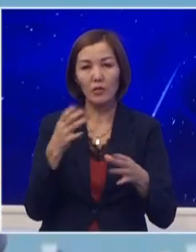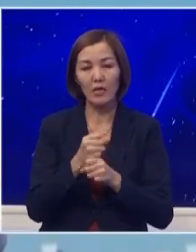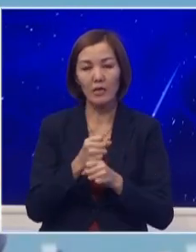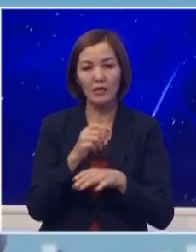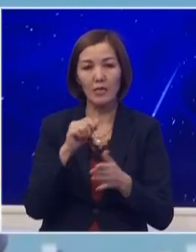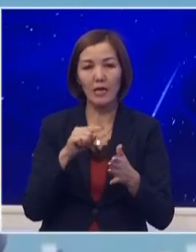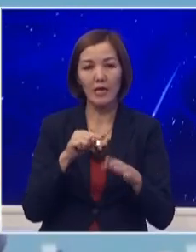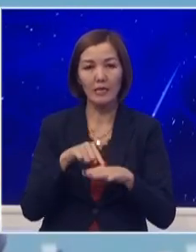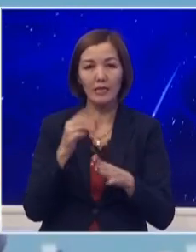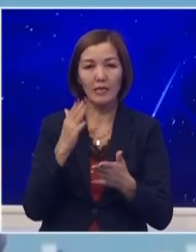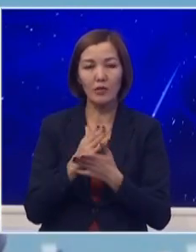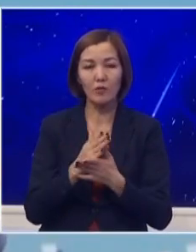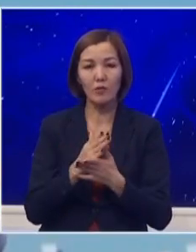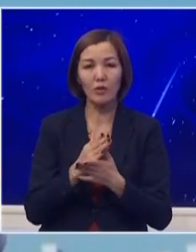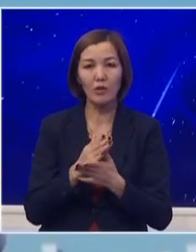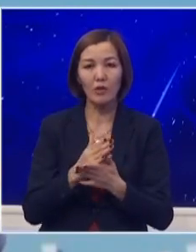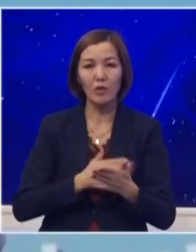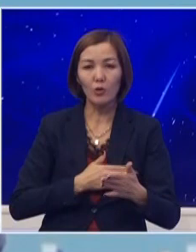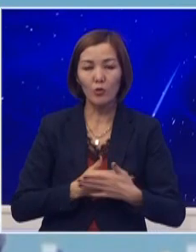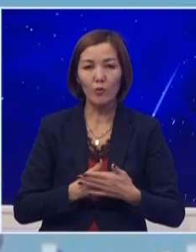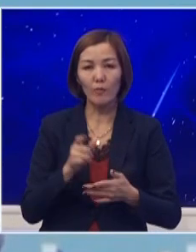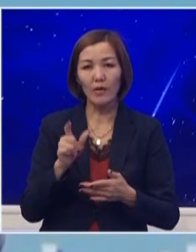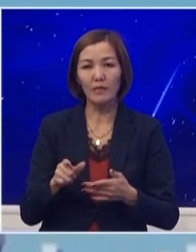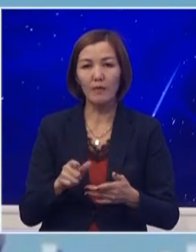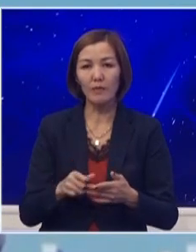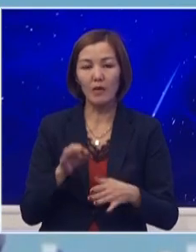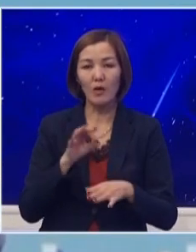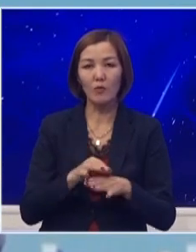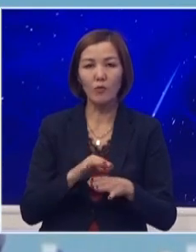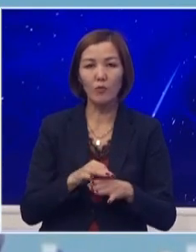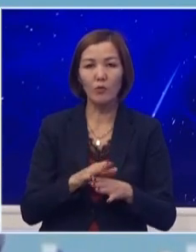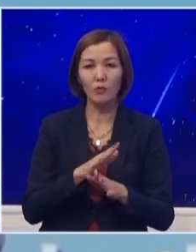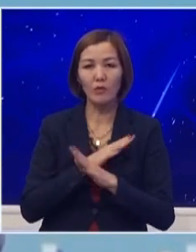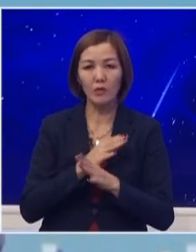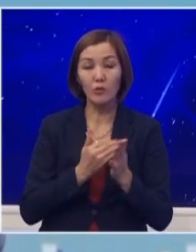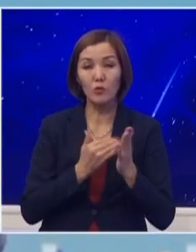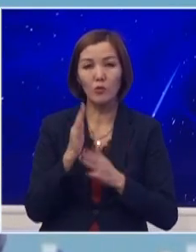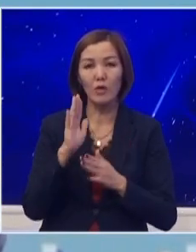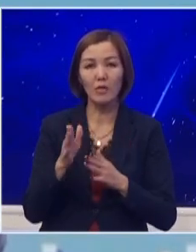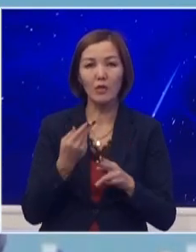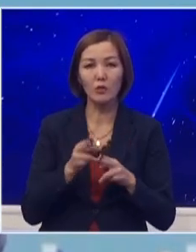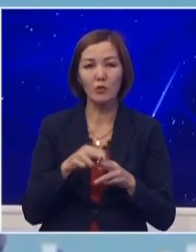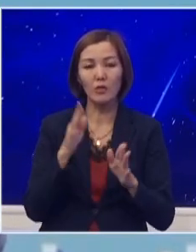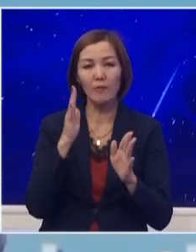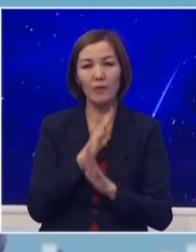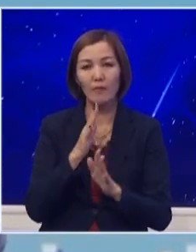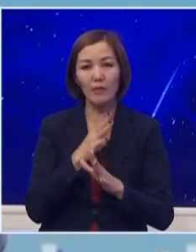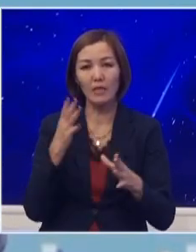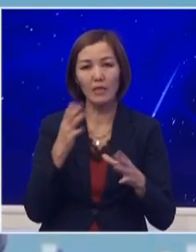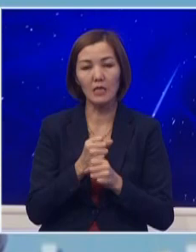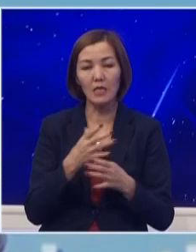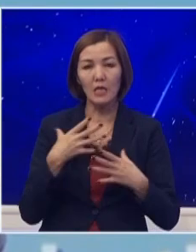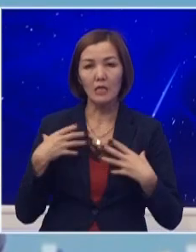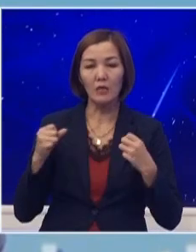барады. Сәйкесінше, тойып тамақ ішпейтін азаматтың ауруға шалдығу немесе көз жұму ықтималдылығы жоғарылайды. Сондықтан климаттық дағдарысты денсаулық